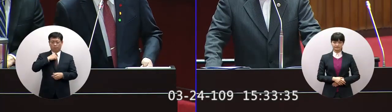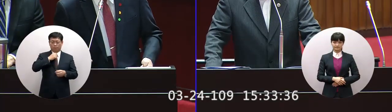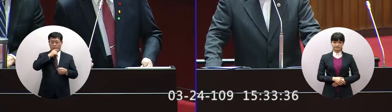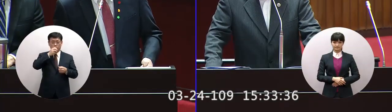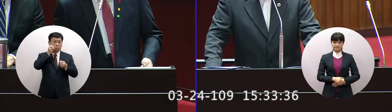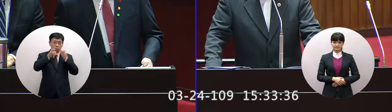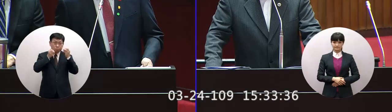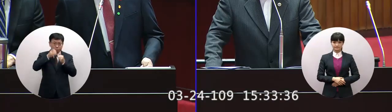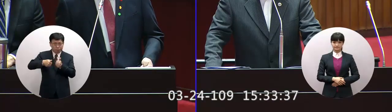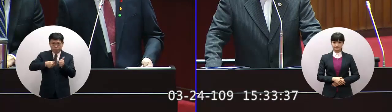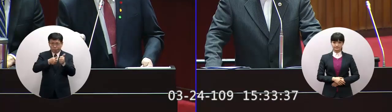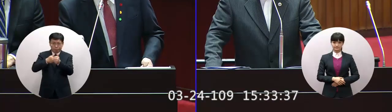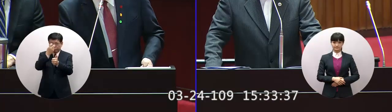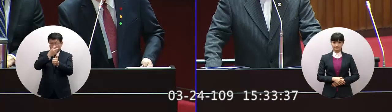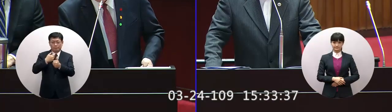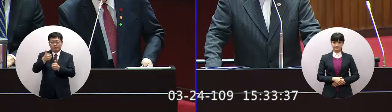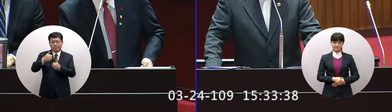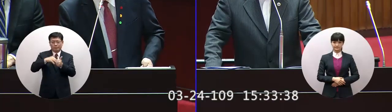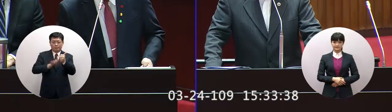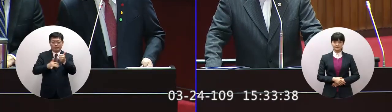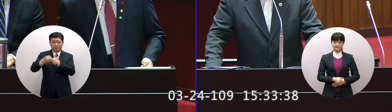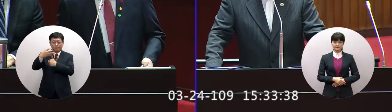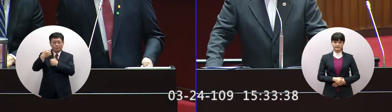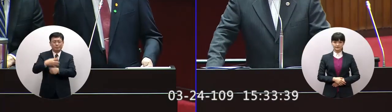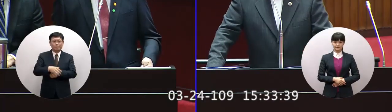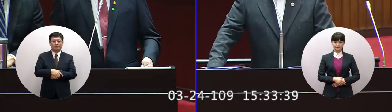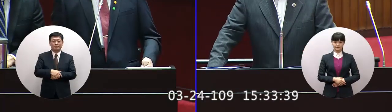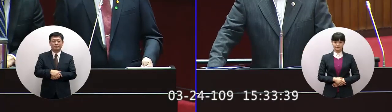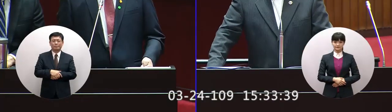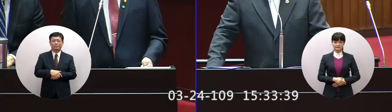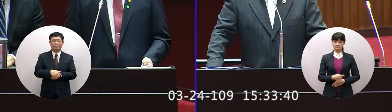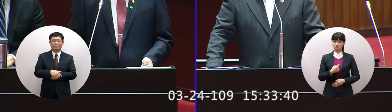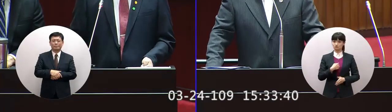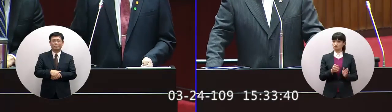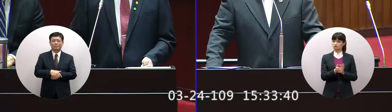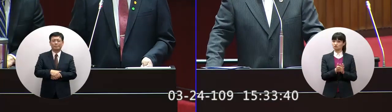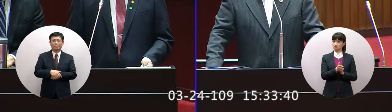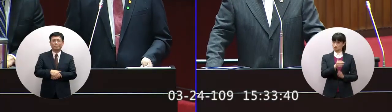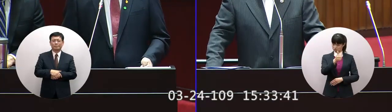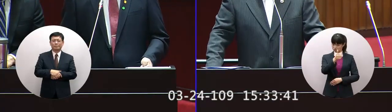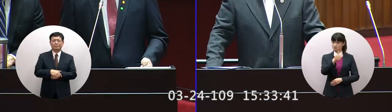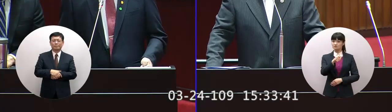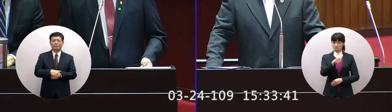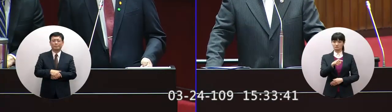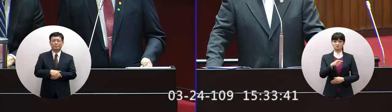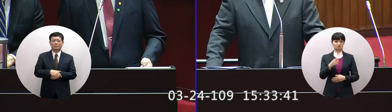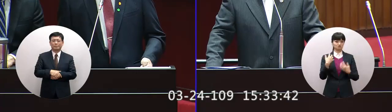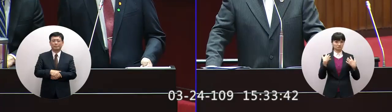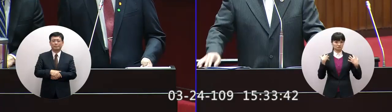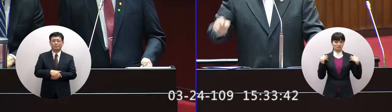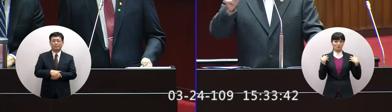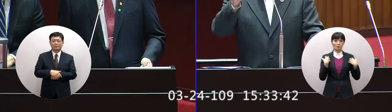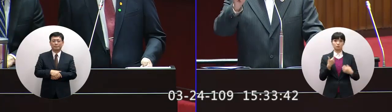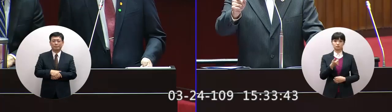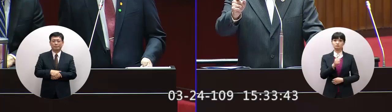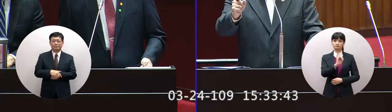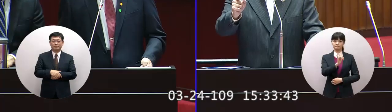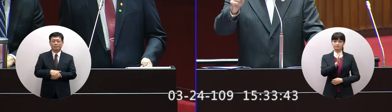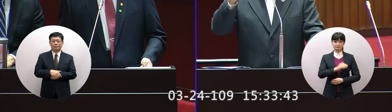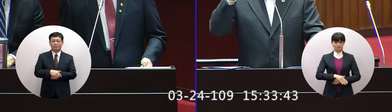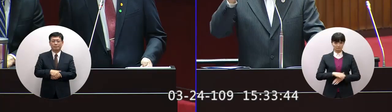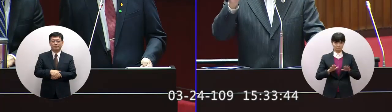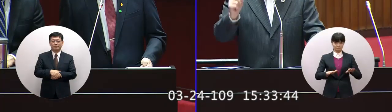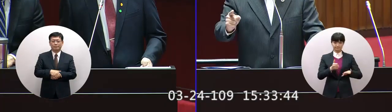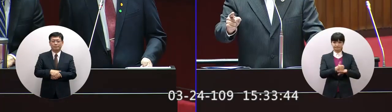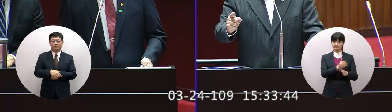一季在盯进度。感谢委员提醒我们。 我很佩服部长的承担勇气，你在这边说